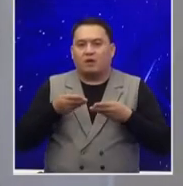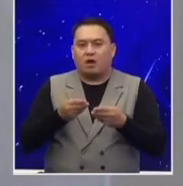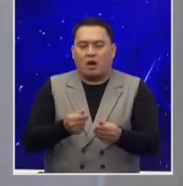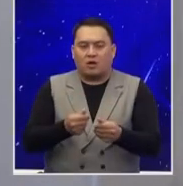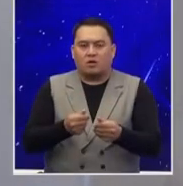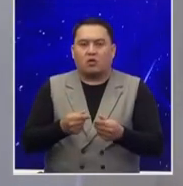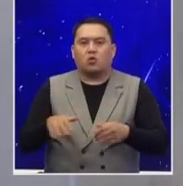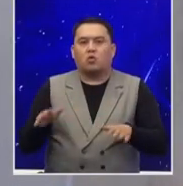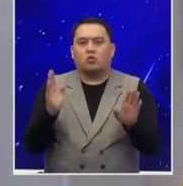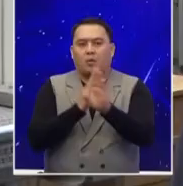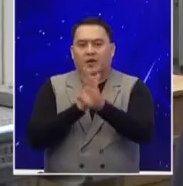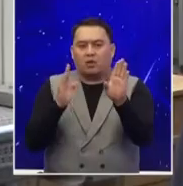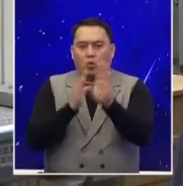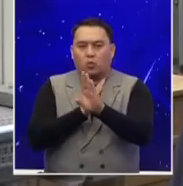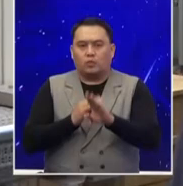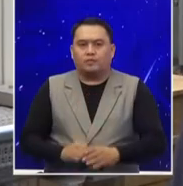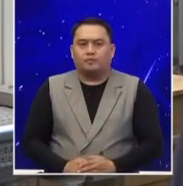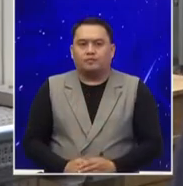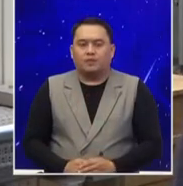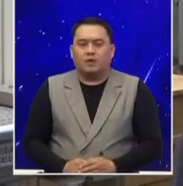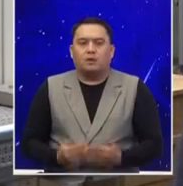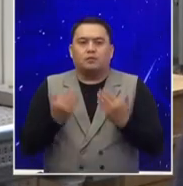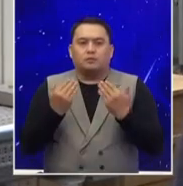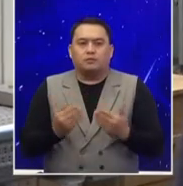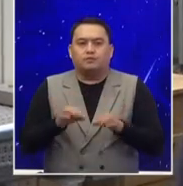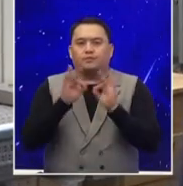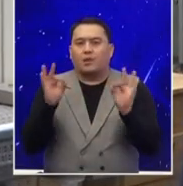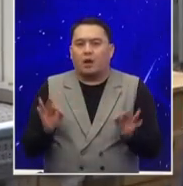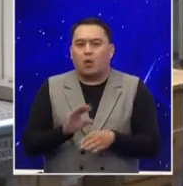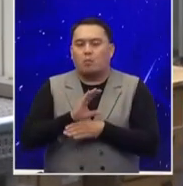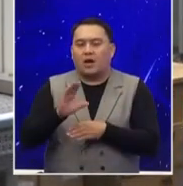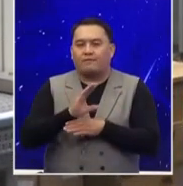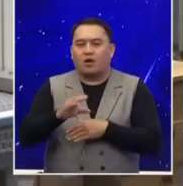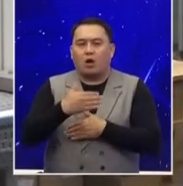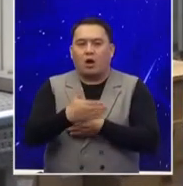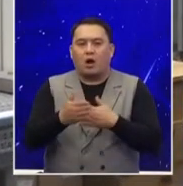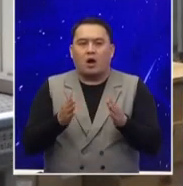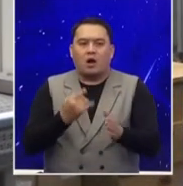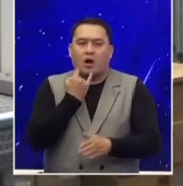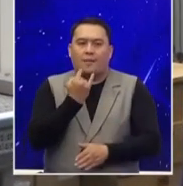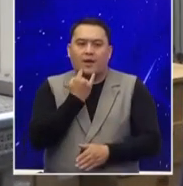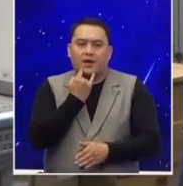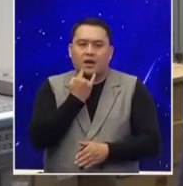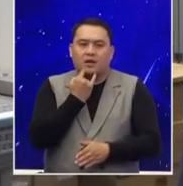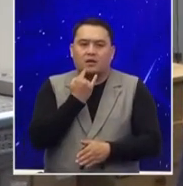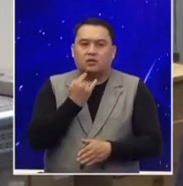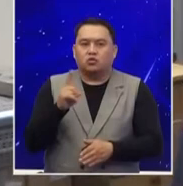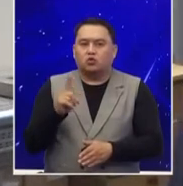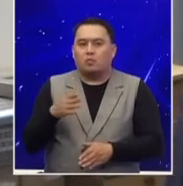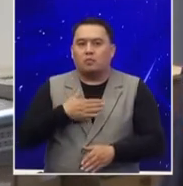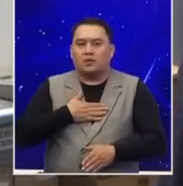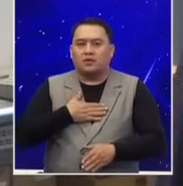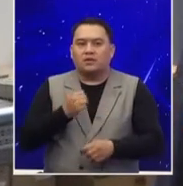на окружающую среду. На сегодняшний день объем производства аккумуляторов составляет 2,5 миллиона. То, что мы